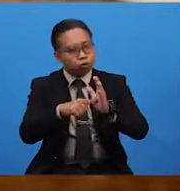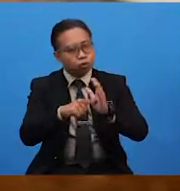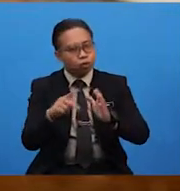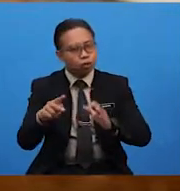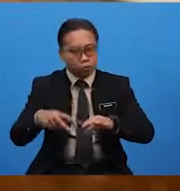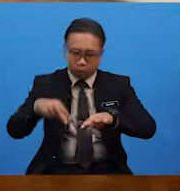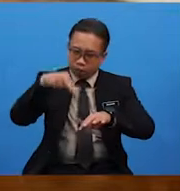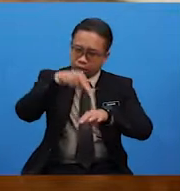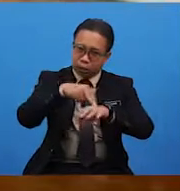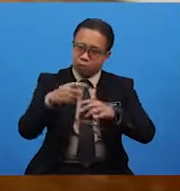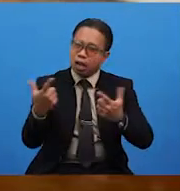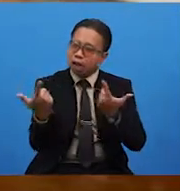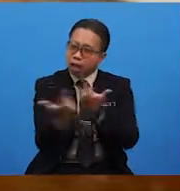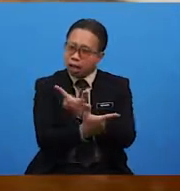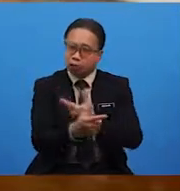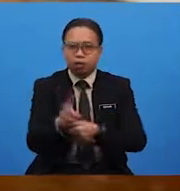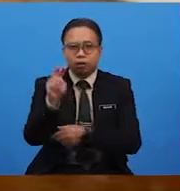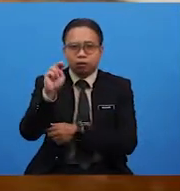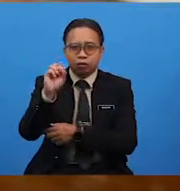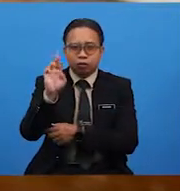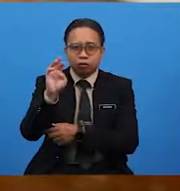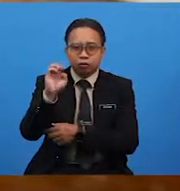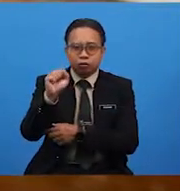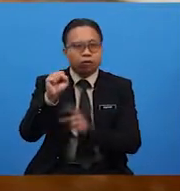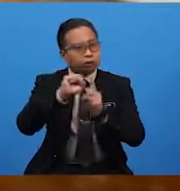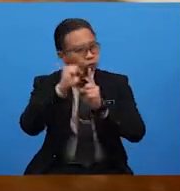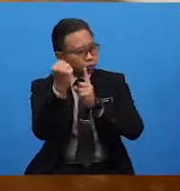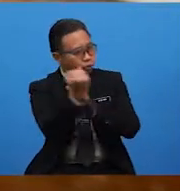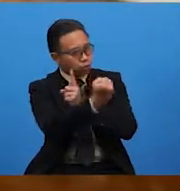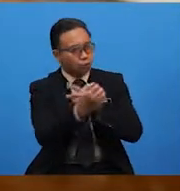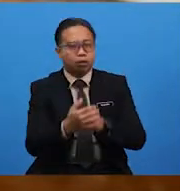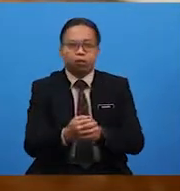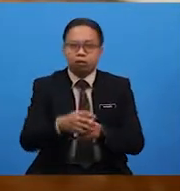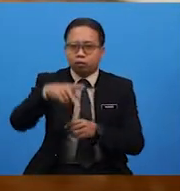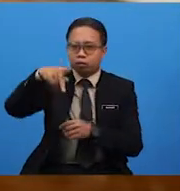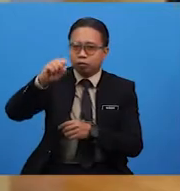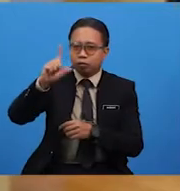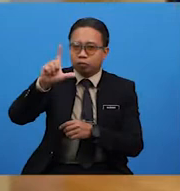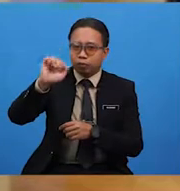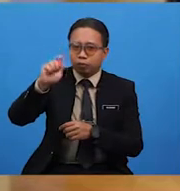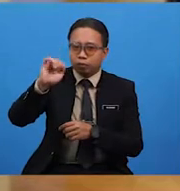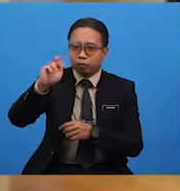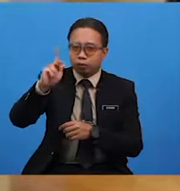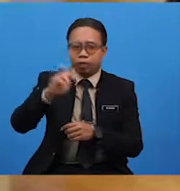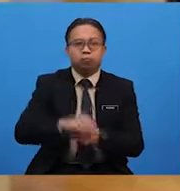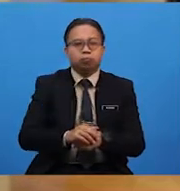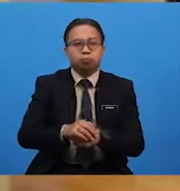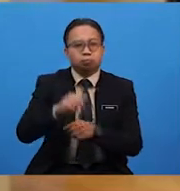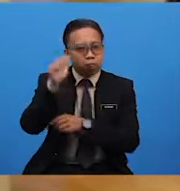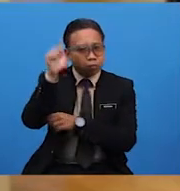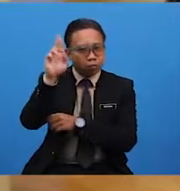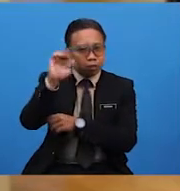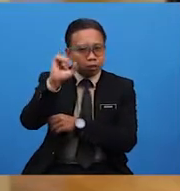kebangkitan melawan norma-norma sosial dan juga politik aristokrat dan untuk mencegahnya